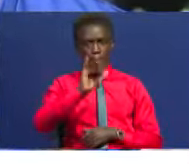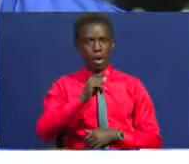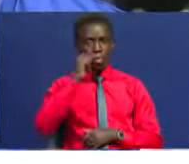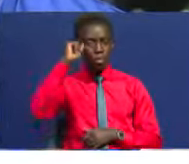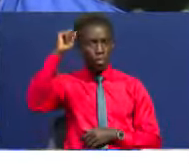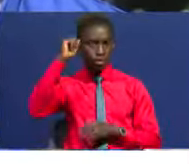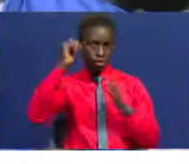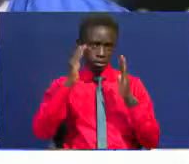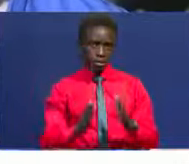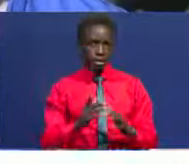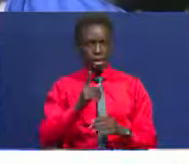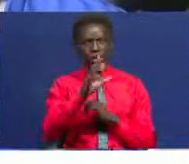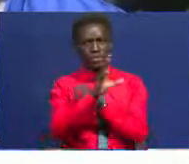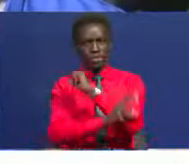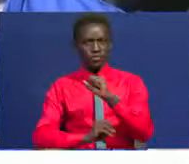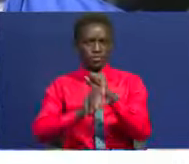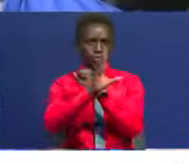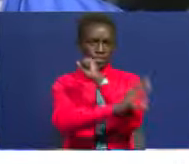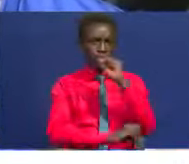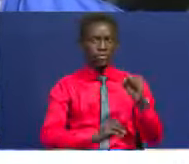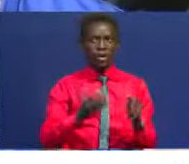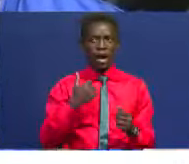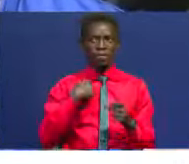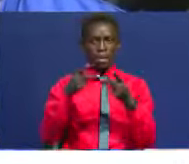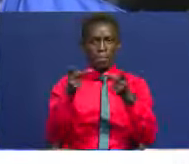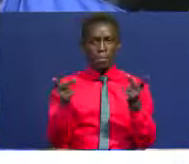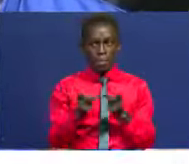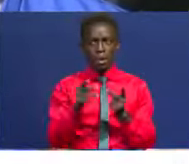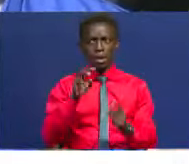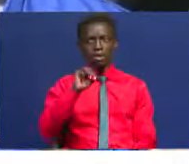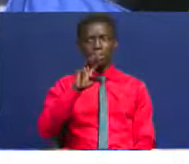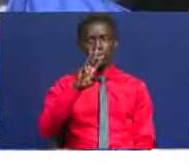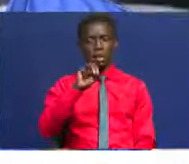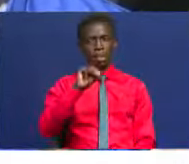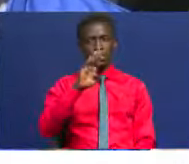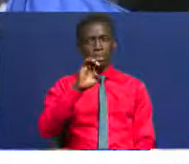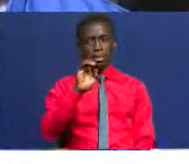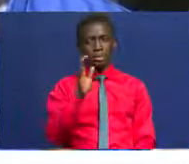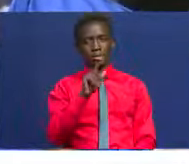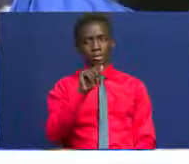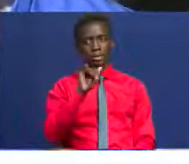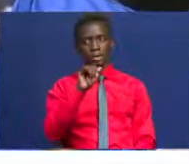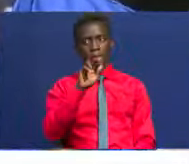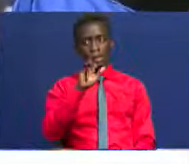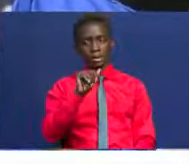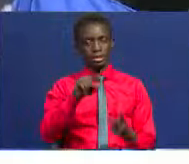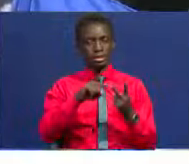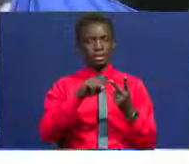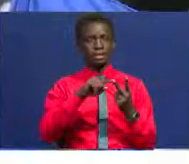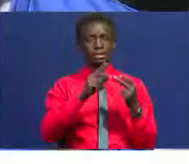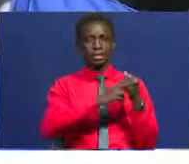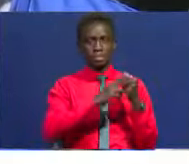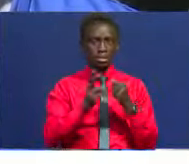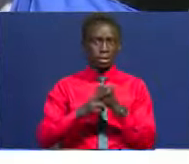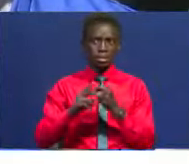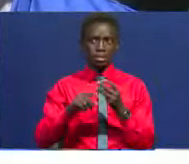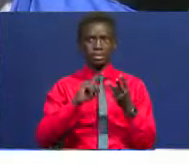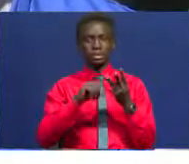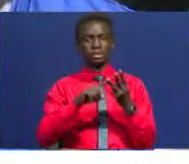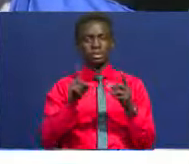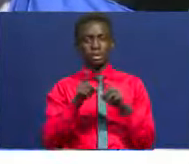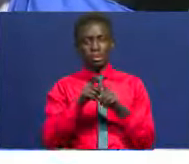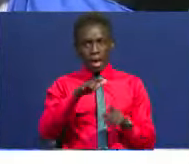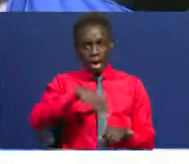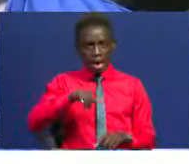watu, wanapeleza sehemu za Mombasa Tayari, sehemu za Sabasaba, hata ukija Old Town hapa Mombasa. Vijana sasa wameingia wale magoons,